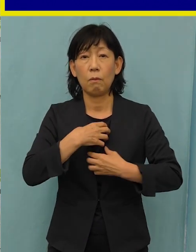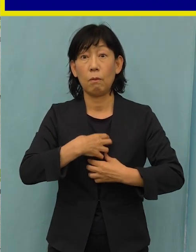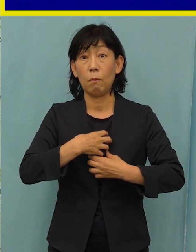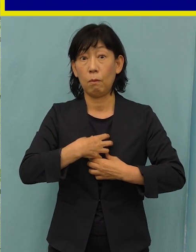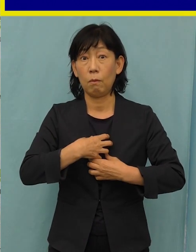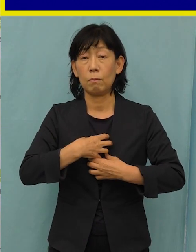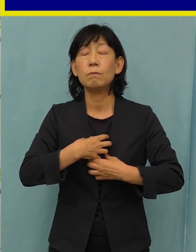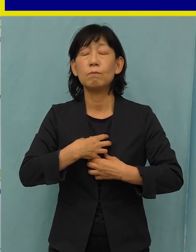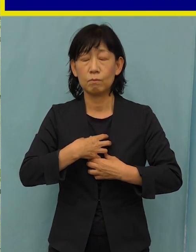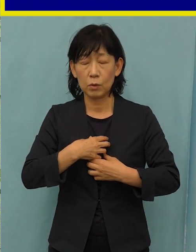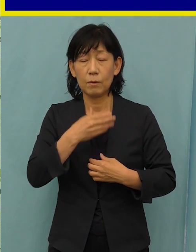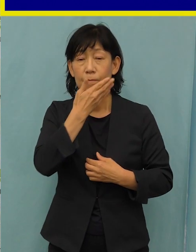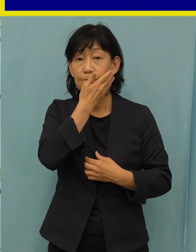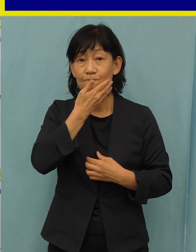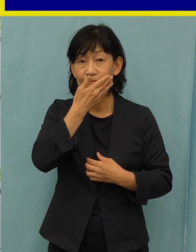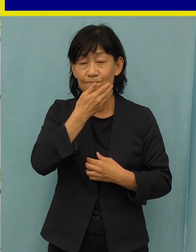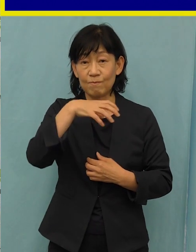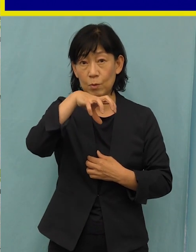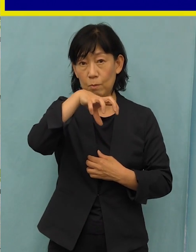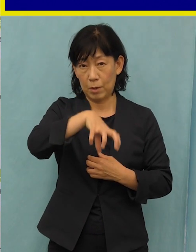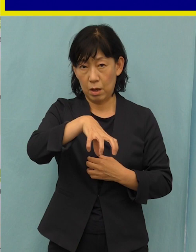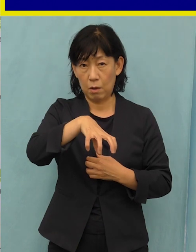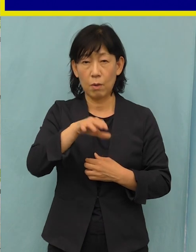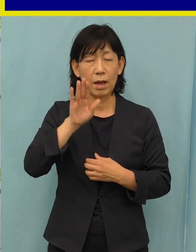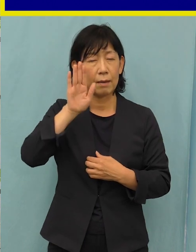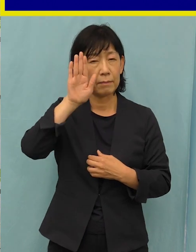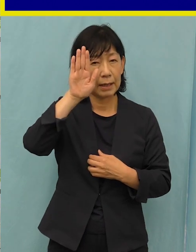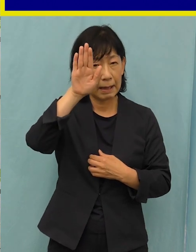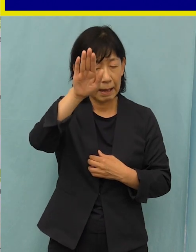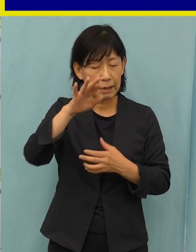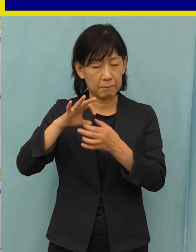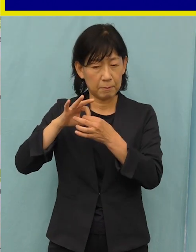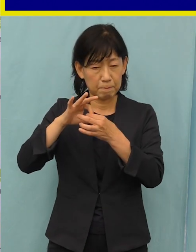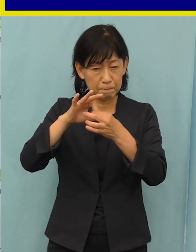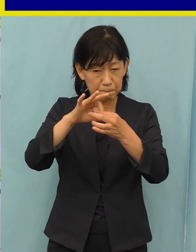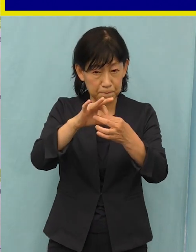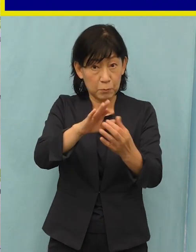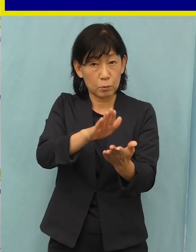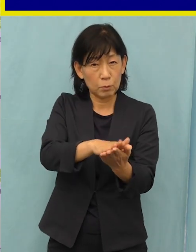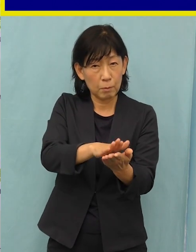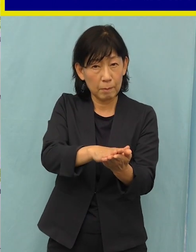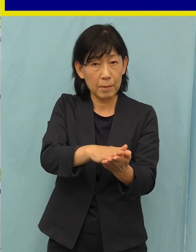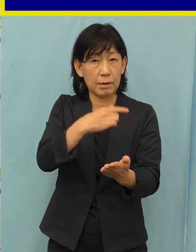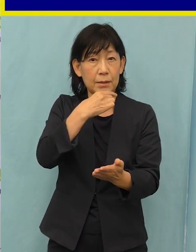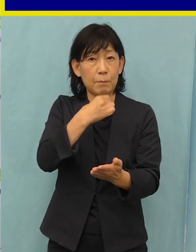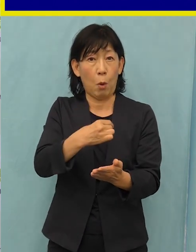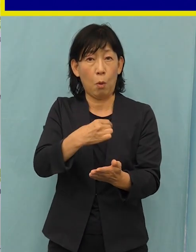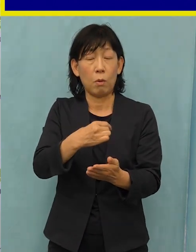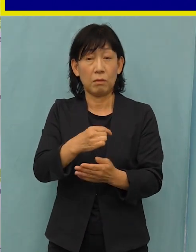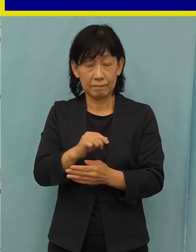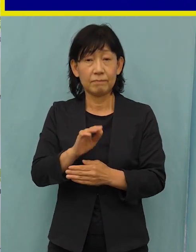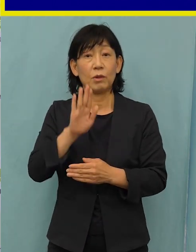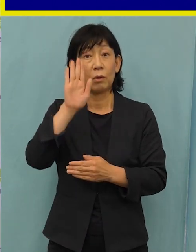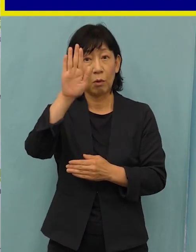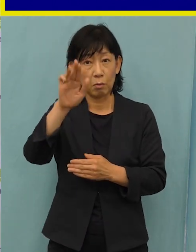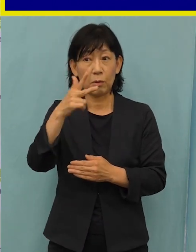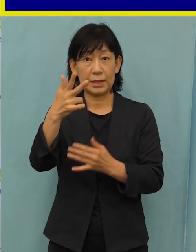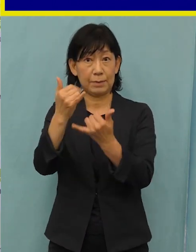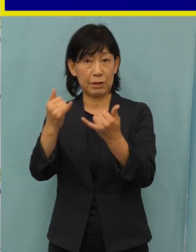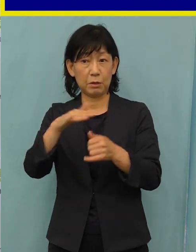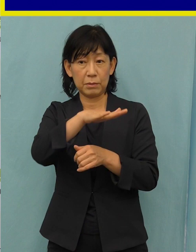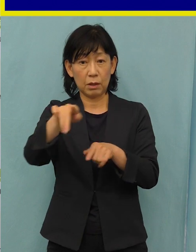にありますが、この貴重な桜草を未来にしっかりと残していけるよう、今